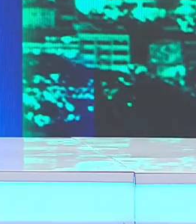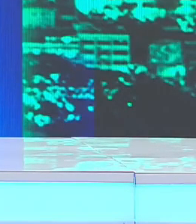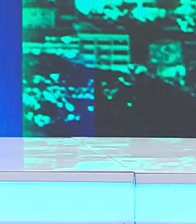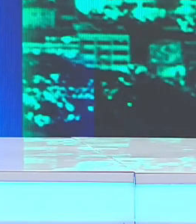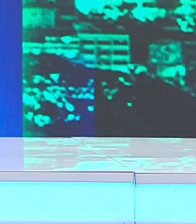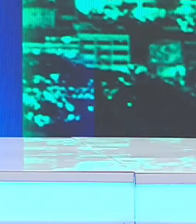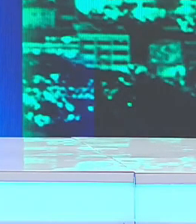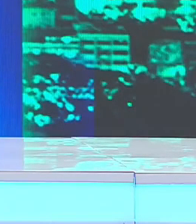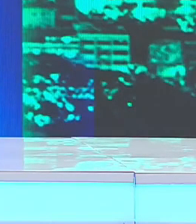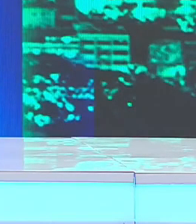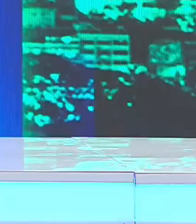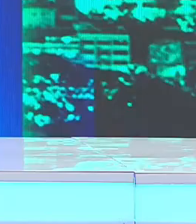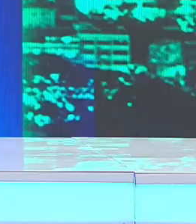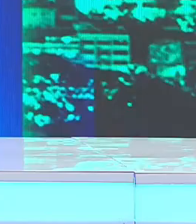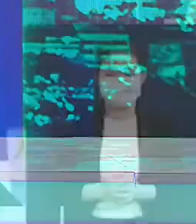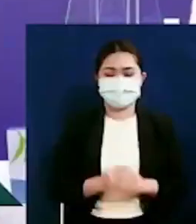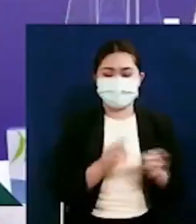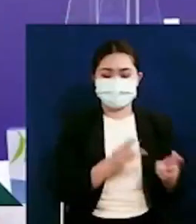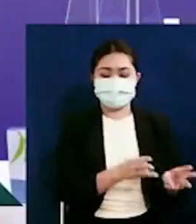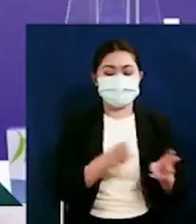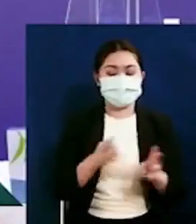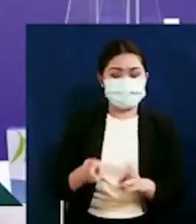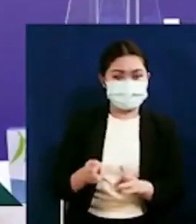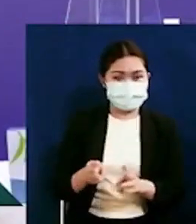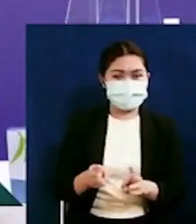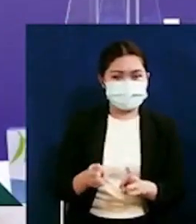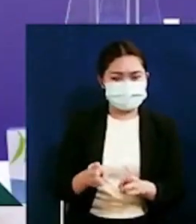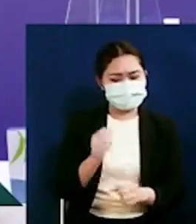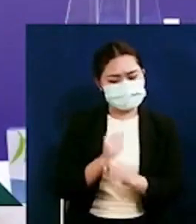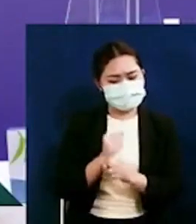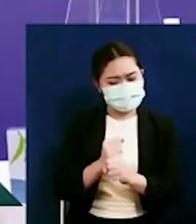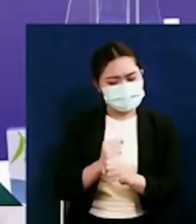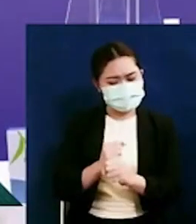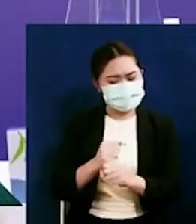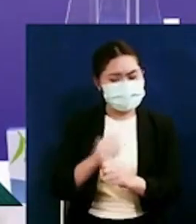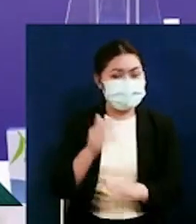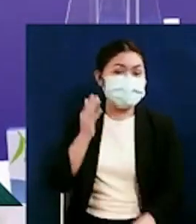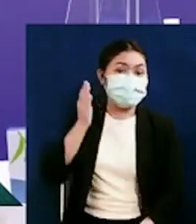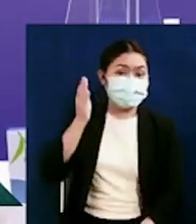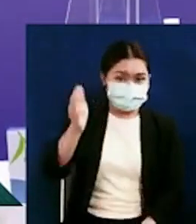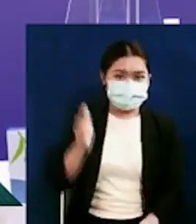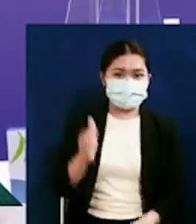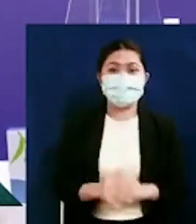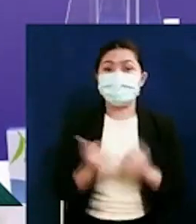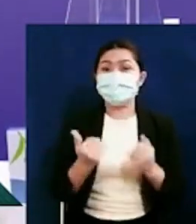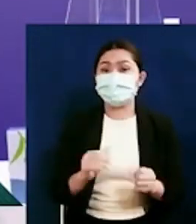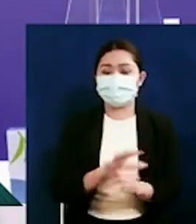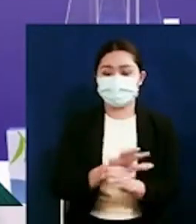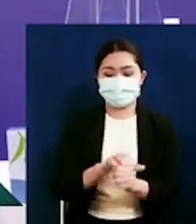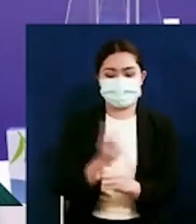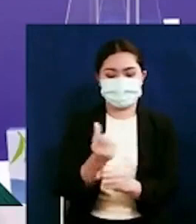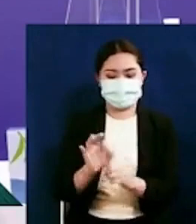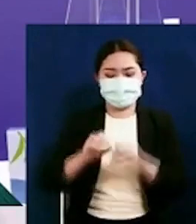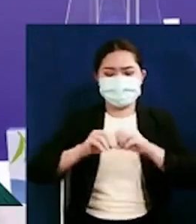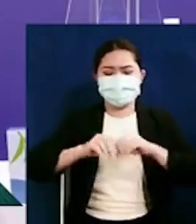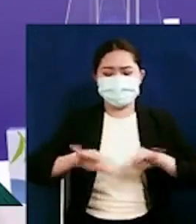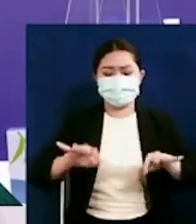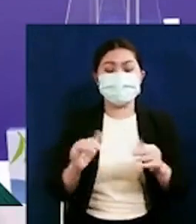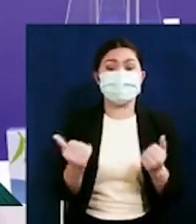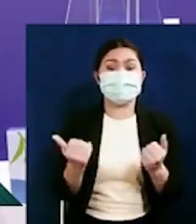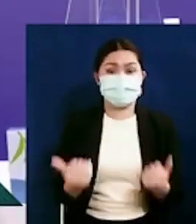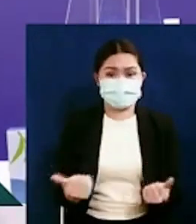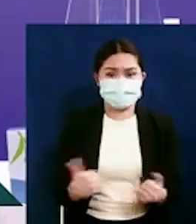คู่บิดสายพันธุ์โอมีค่อนนะครับว่าตอนนี้แน่นอนนะครับว่าโอมีค่อนเป็นสายพันธุ์หลักไปแล้วแม้ว่าติดเชื้อสูงขึ้นมากกว่า